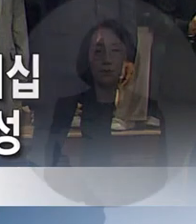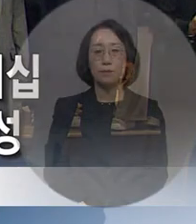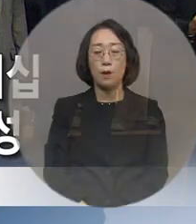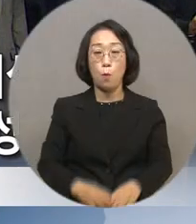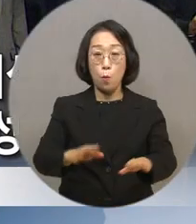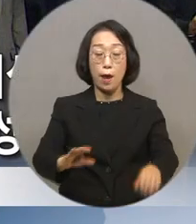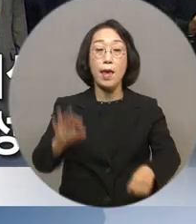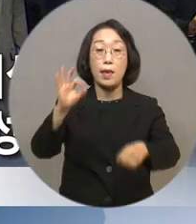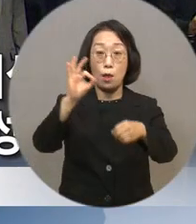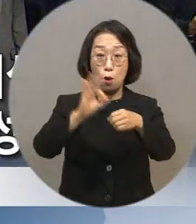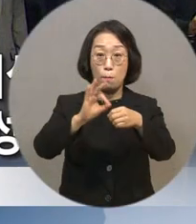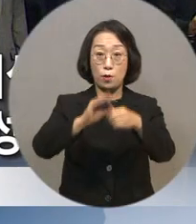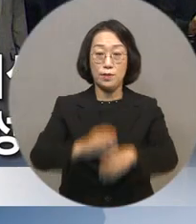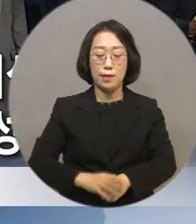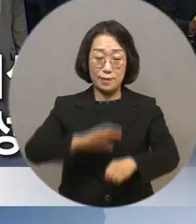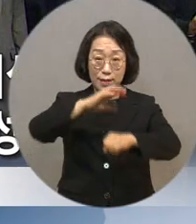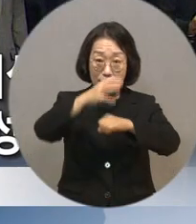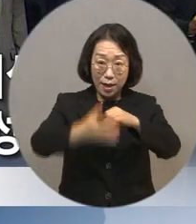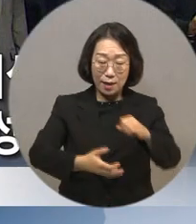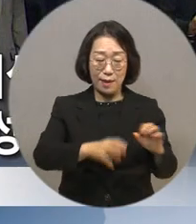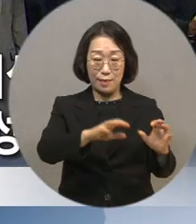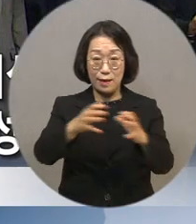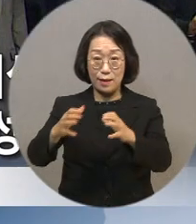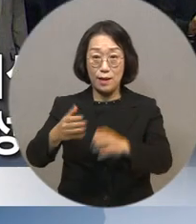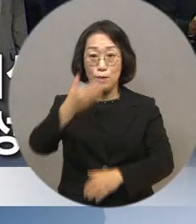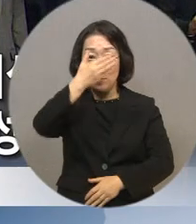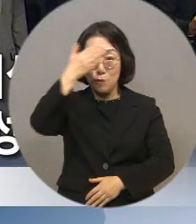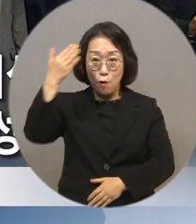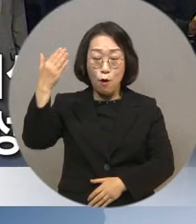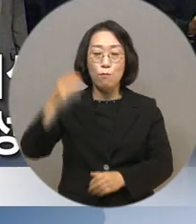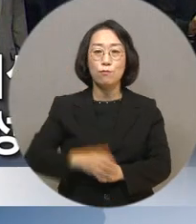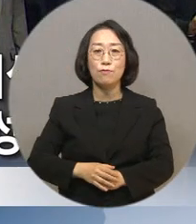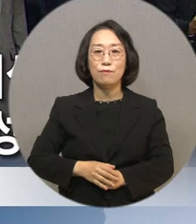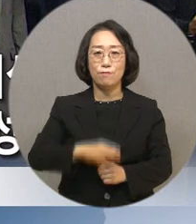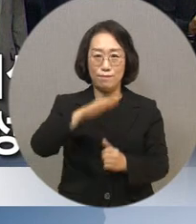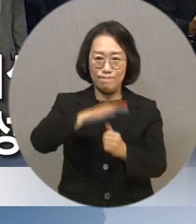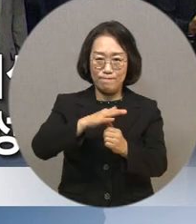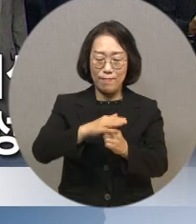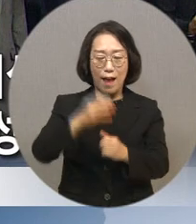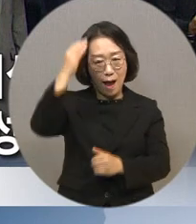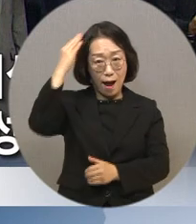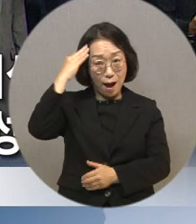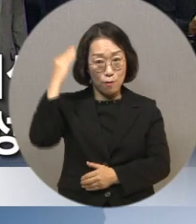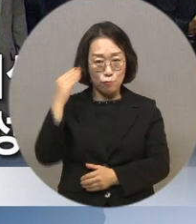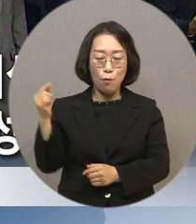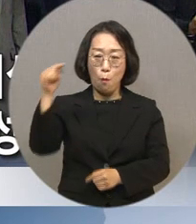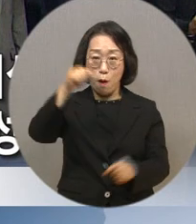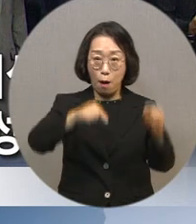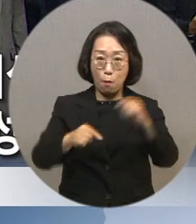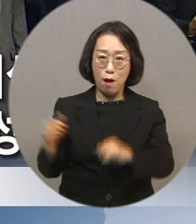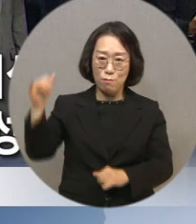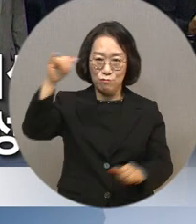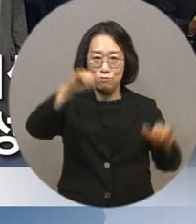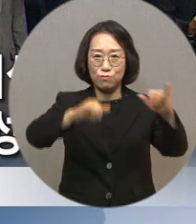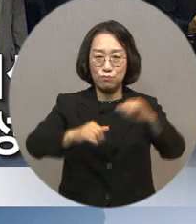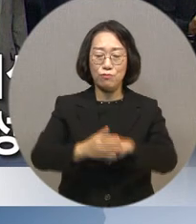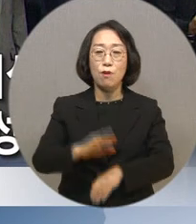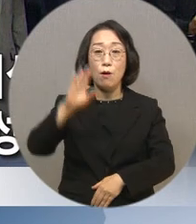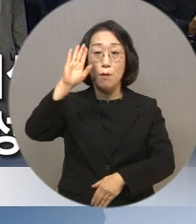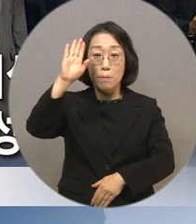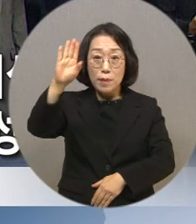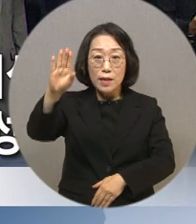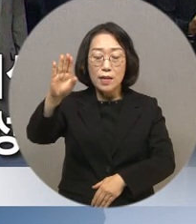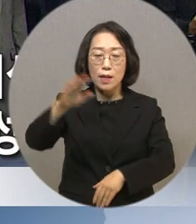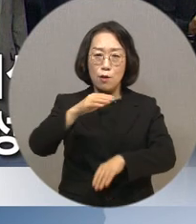올해로 열 번째 세계 여러 나라의 청소년들이 한국을 찾았습니다 미래의 글로벌 인재로서 영향을